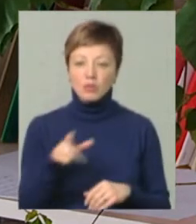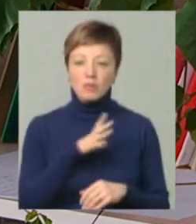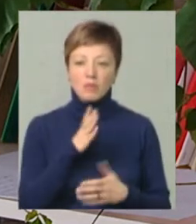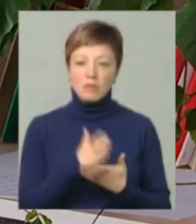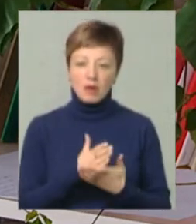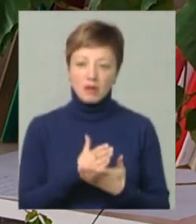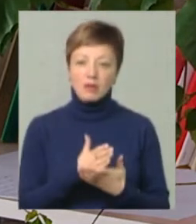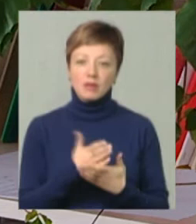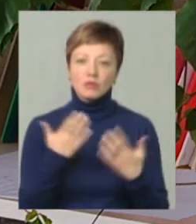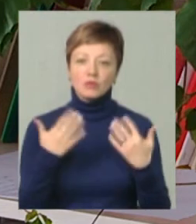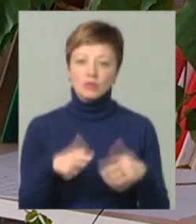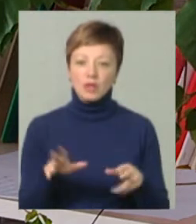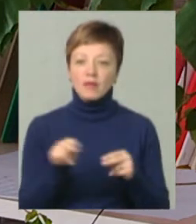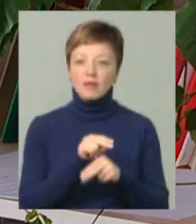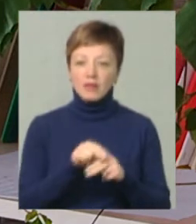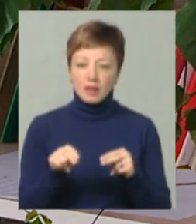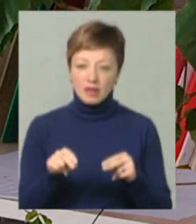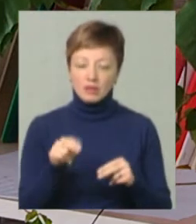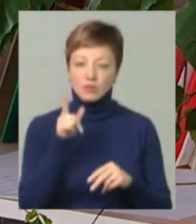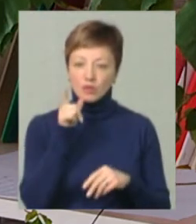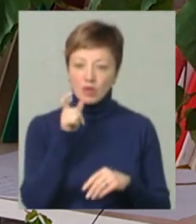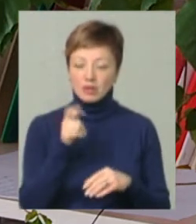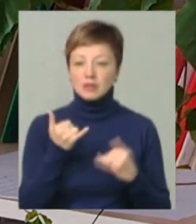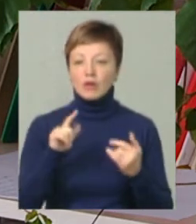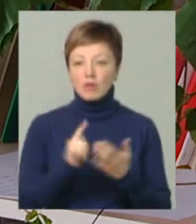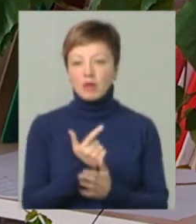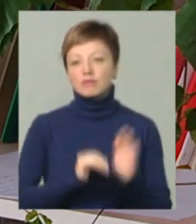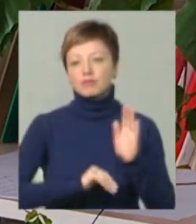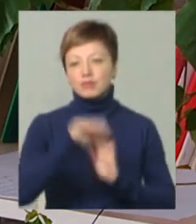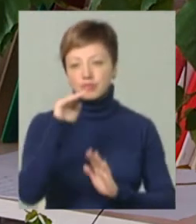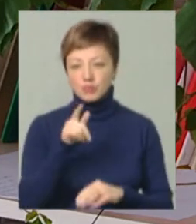вже компенсовані цукровий діабет, компенсовані цукри, зараз